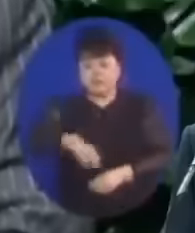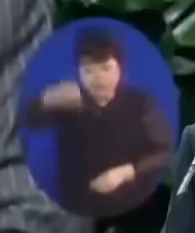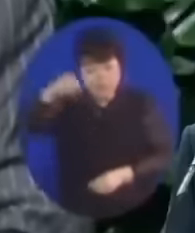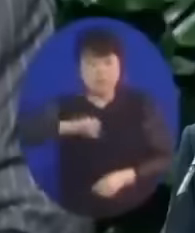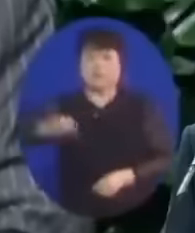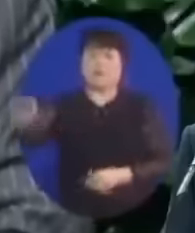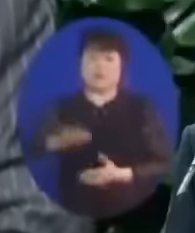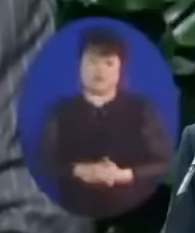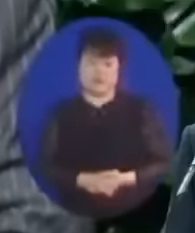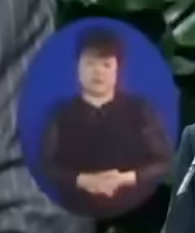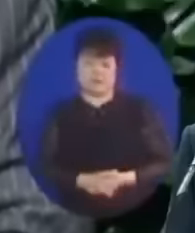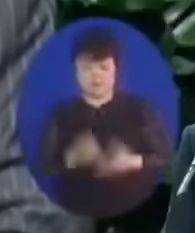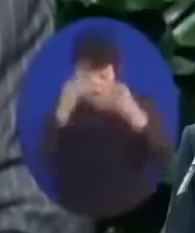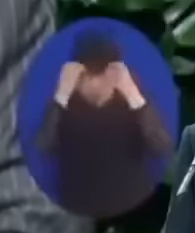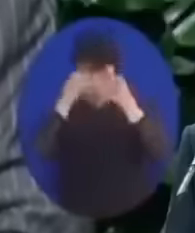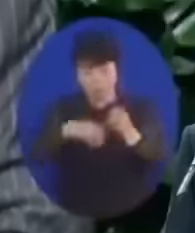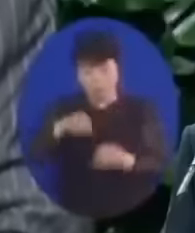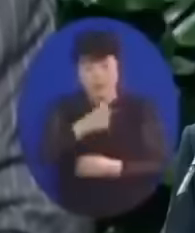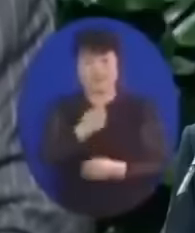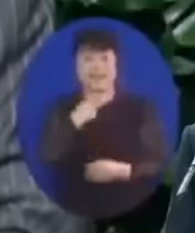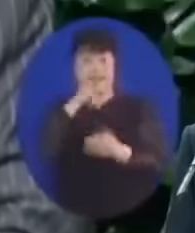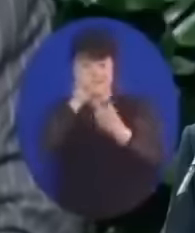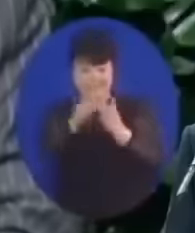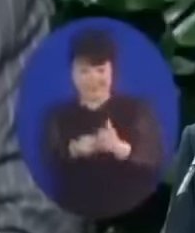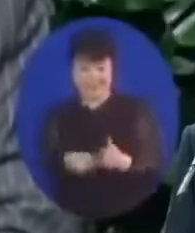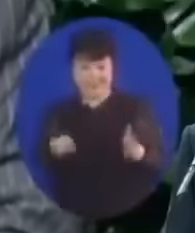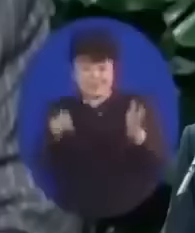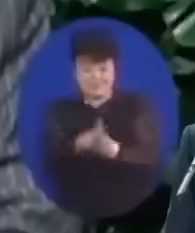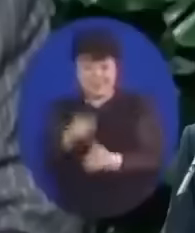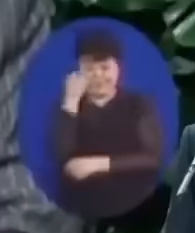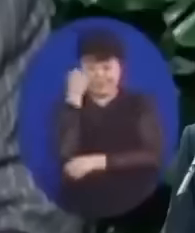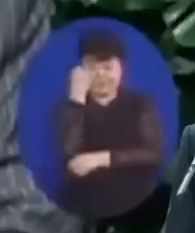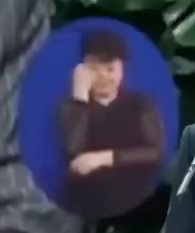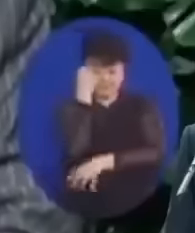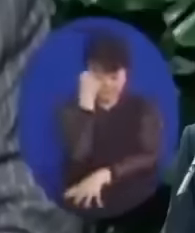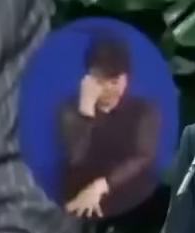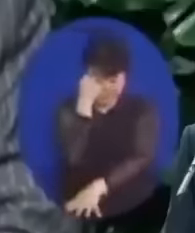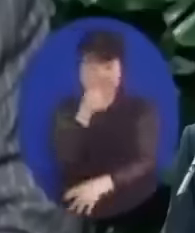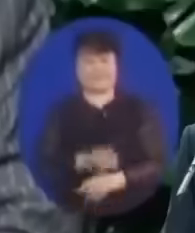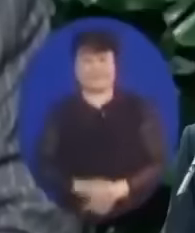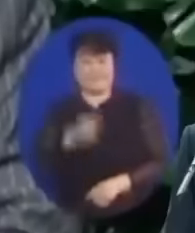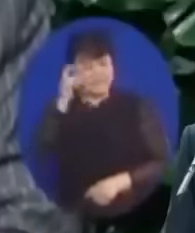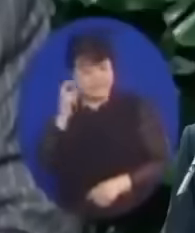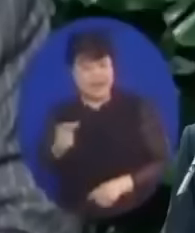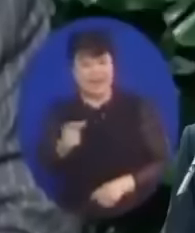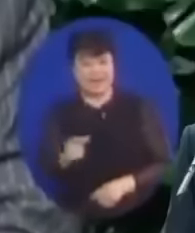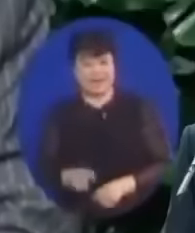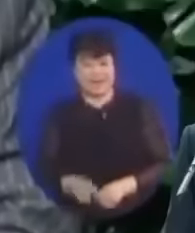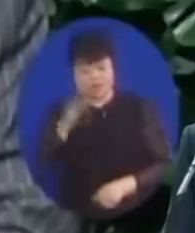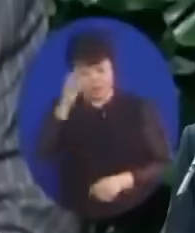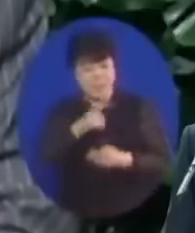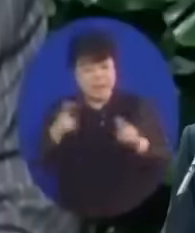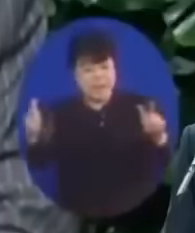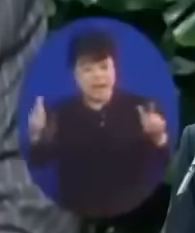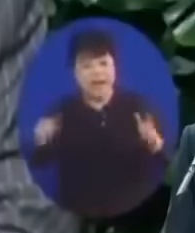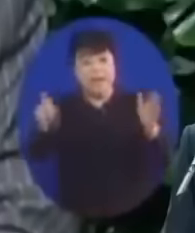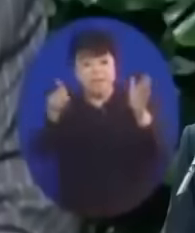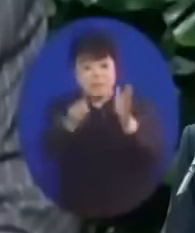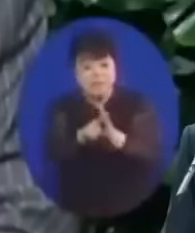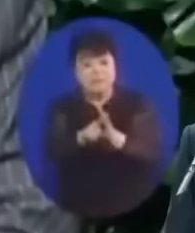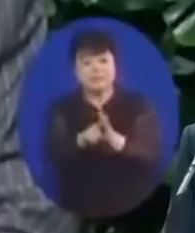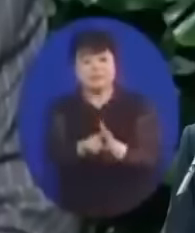것입니다. 그러나 고난과 환난을 당하면 신앙의 뿌리가 점점 깊어져서 사람 눈에 안 보이지만 그 사람의